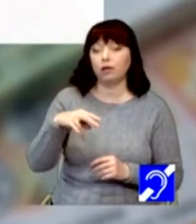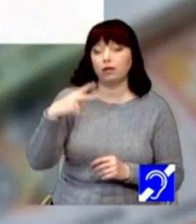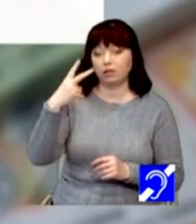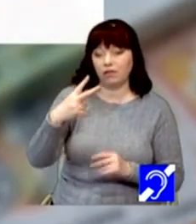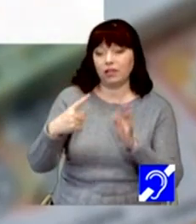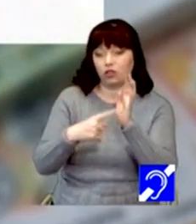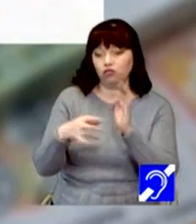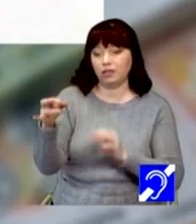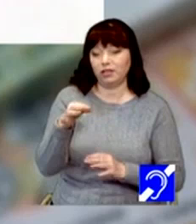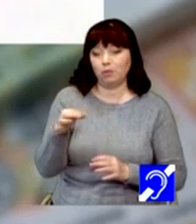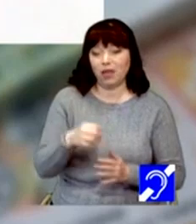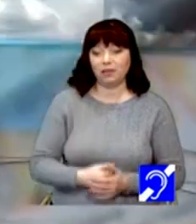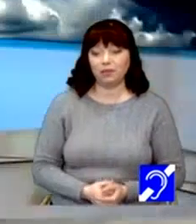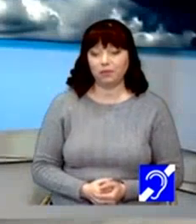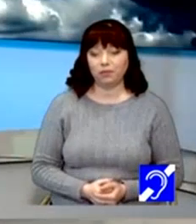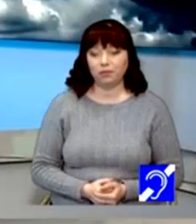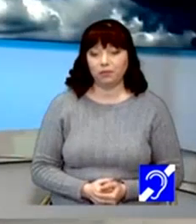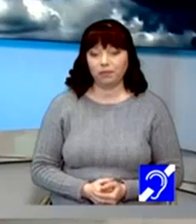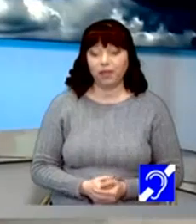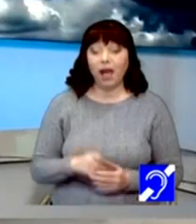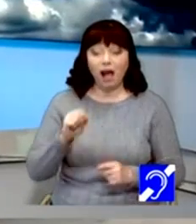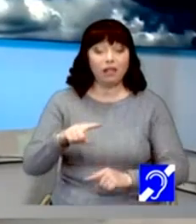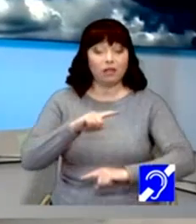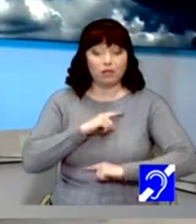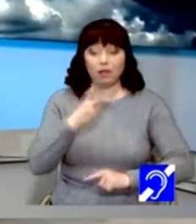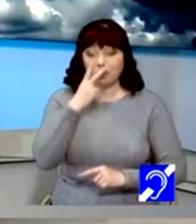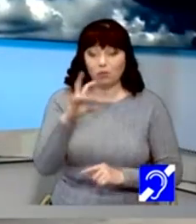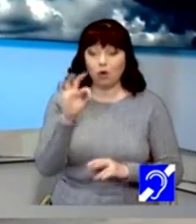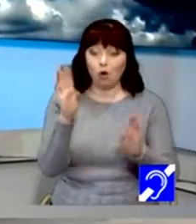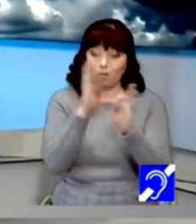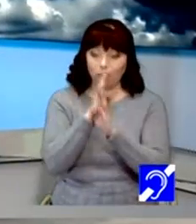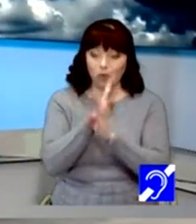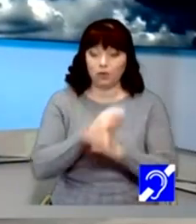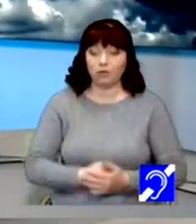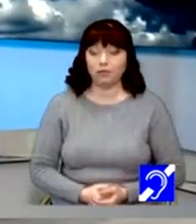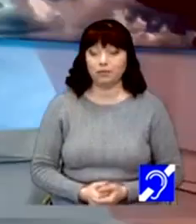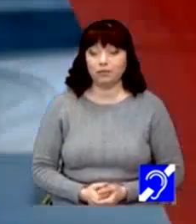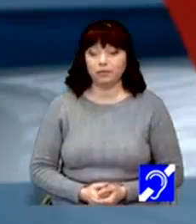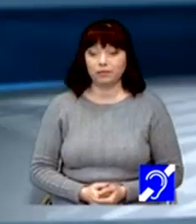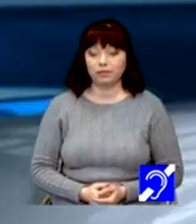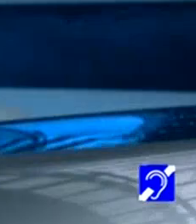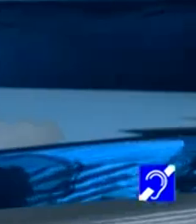26 de banii program să vedem Și datele despre vreme îi